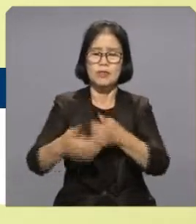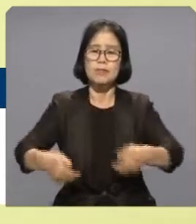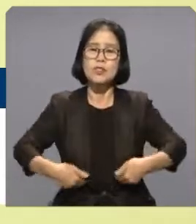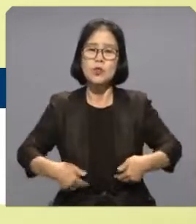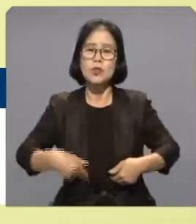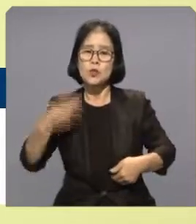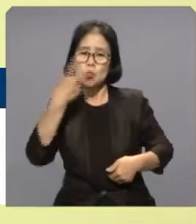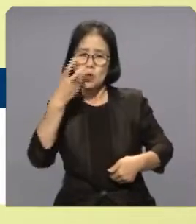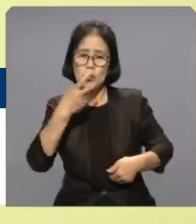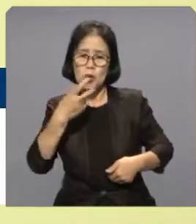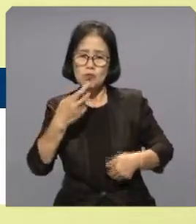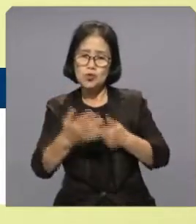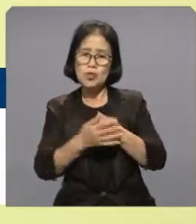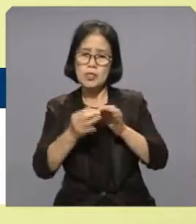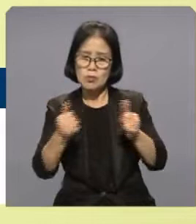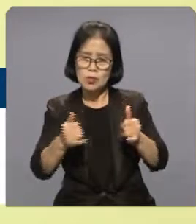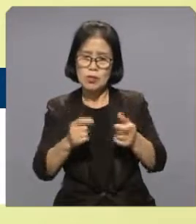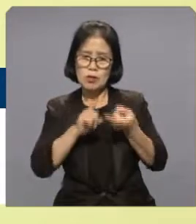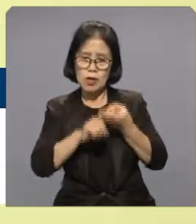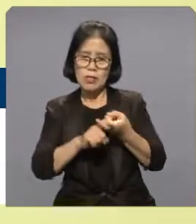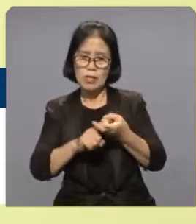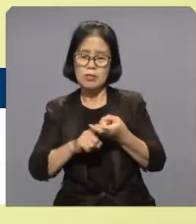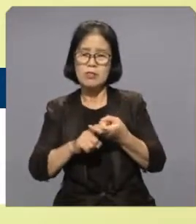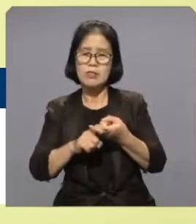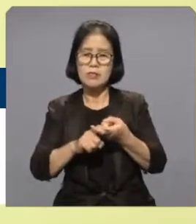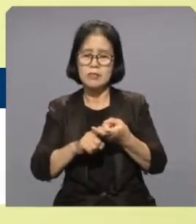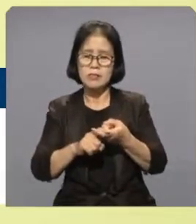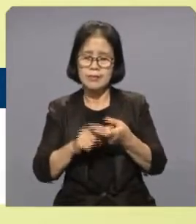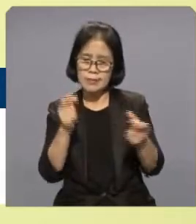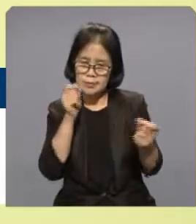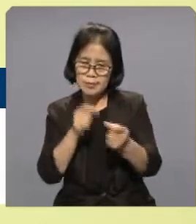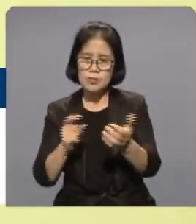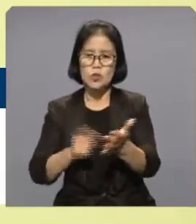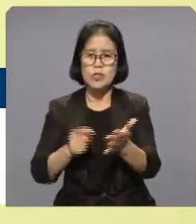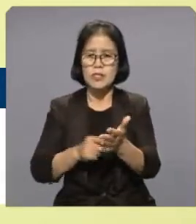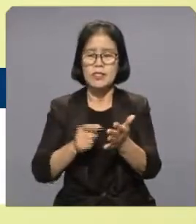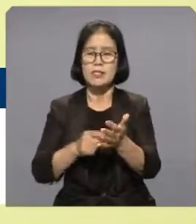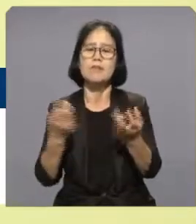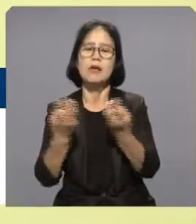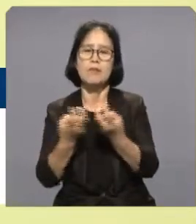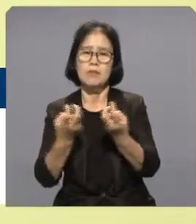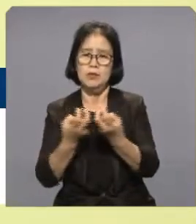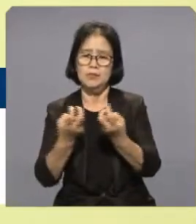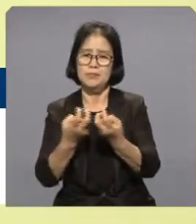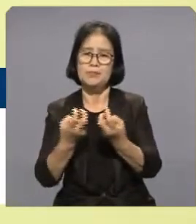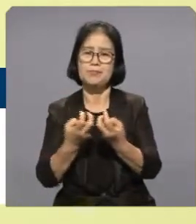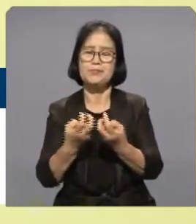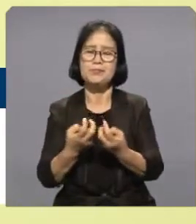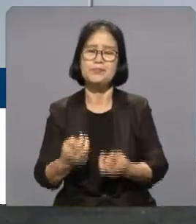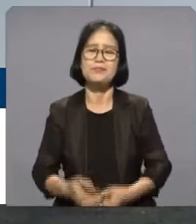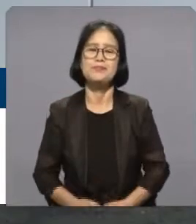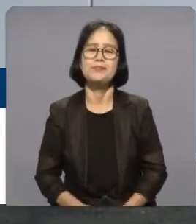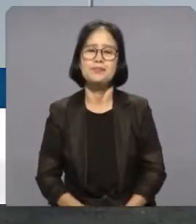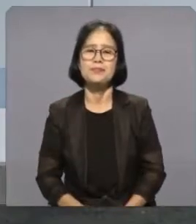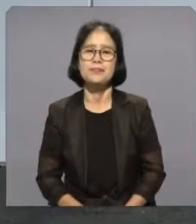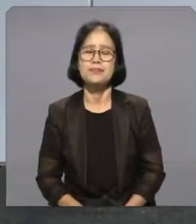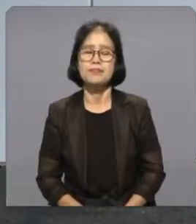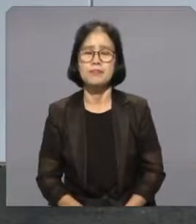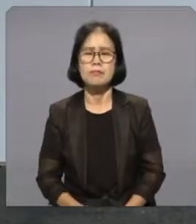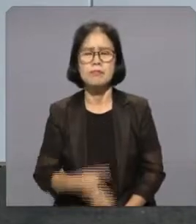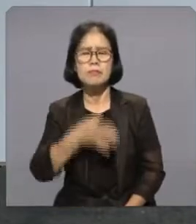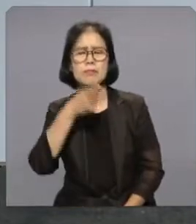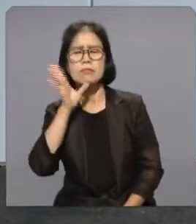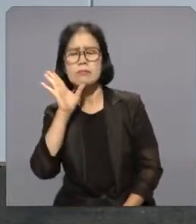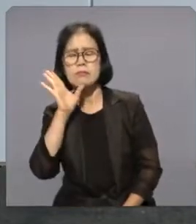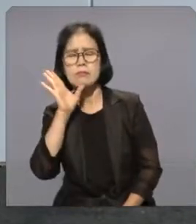approach in healthcare. To become more human, to be more kind, and to promote the connections between people. 고령화와